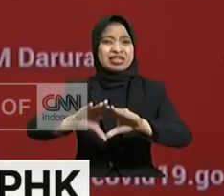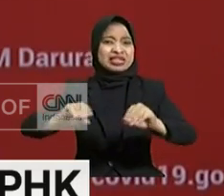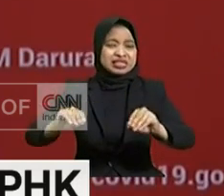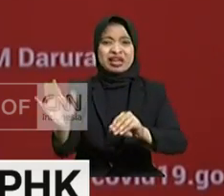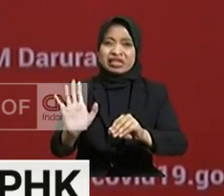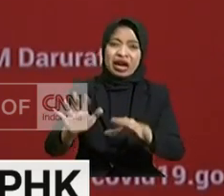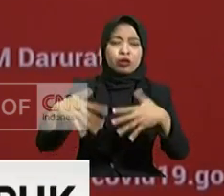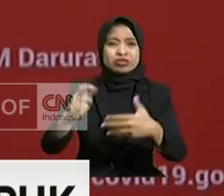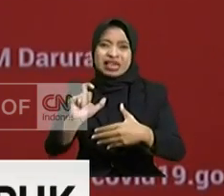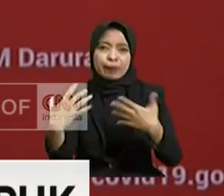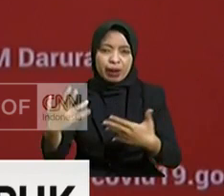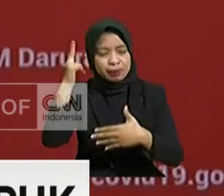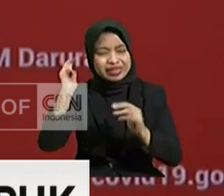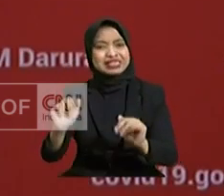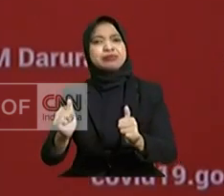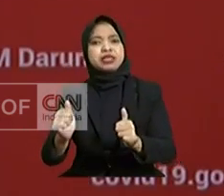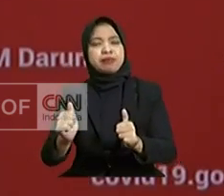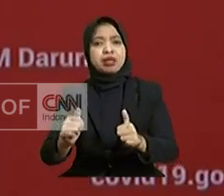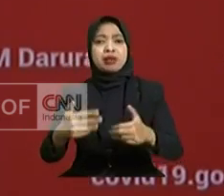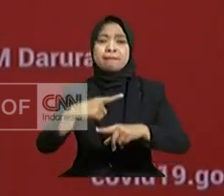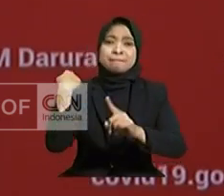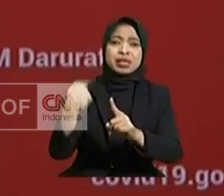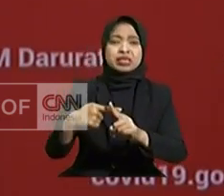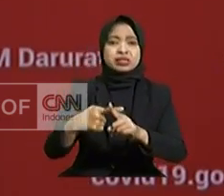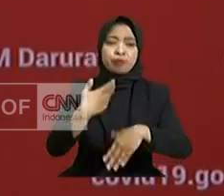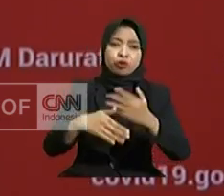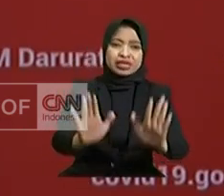dan disaat bersamaan menyelamatkan perusahaan